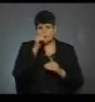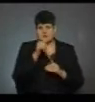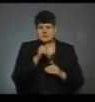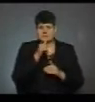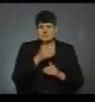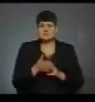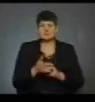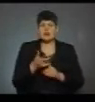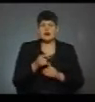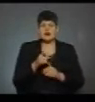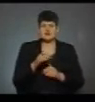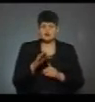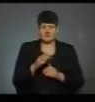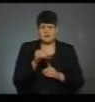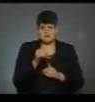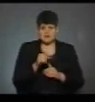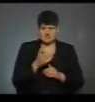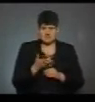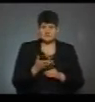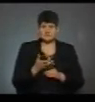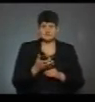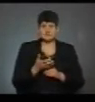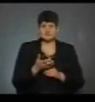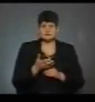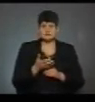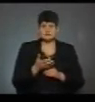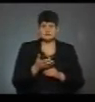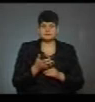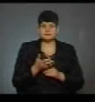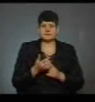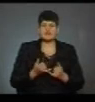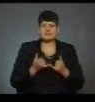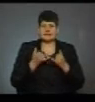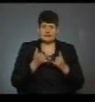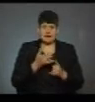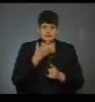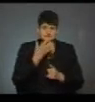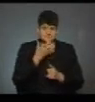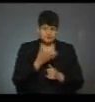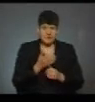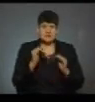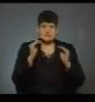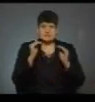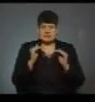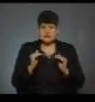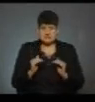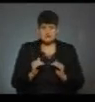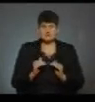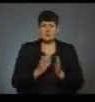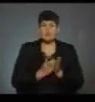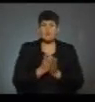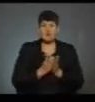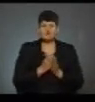звані газові місяці називаються в законодавстві нашому газовому, для теплоенерго. Але і знизилося послуги